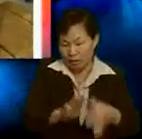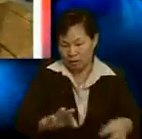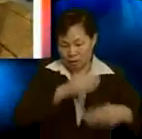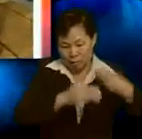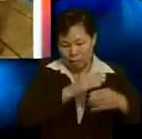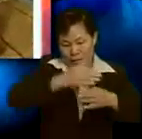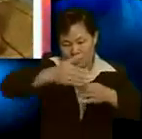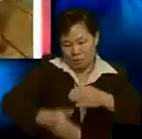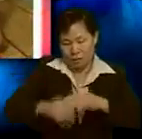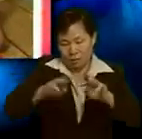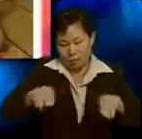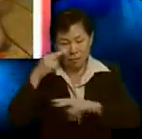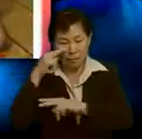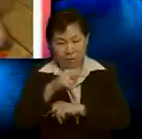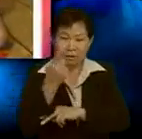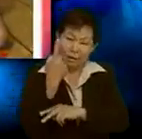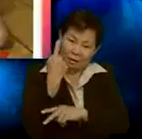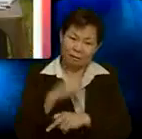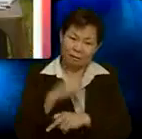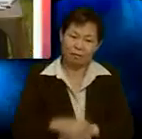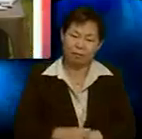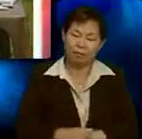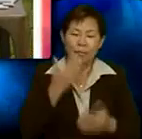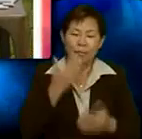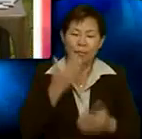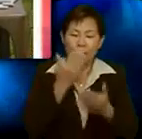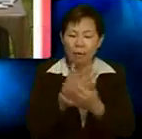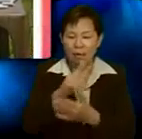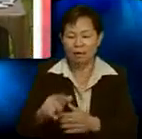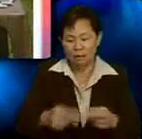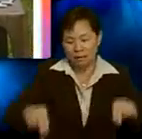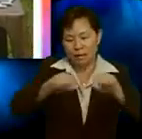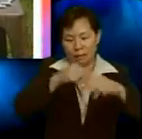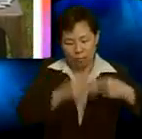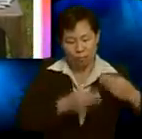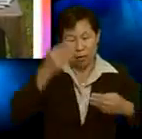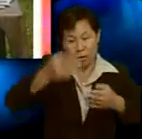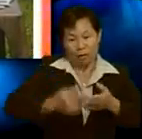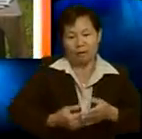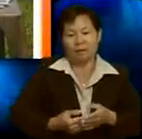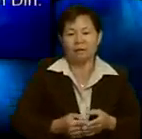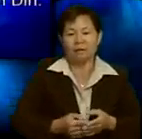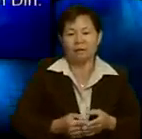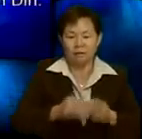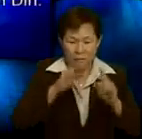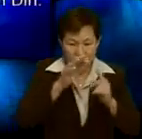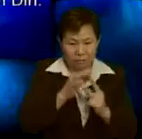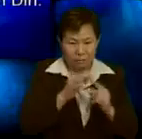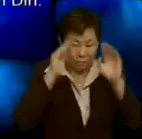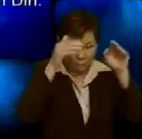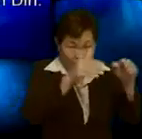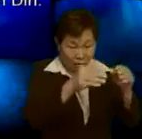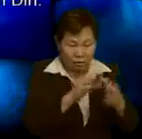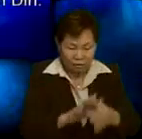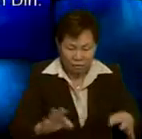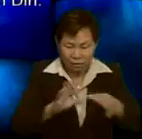cerita moral yang telah para pelajar saksikan sebentar tadi? Baiklah, nilai moral yang akan ditegaskan dalam cerita moral kita